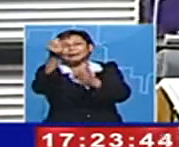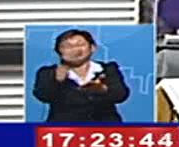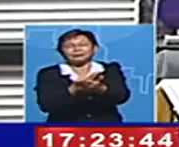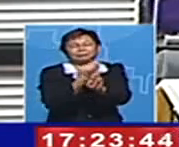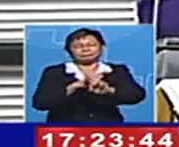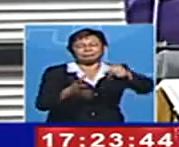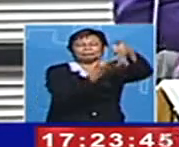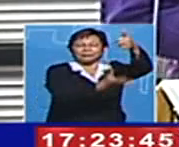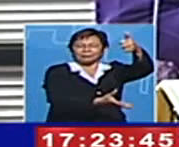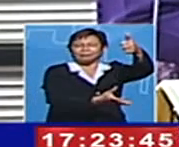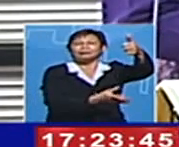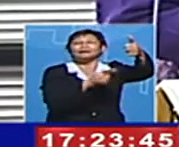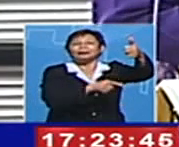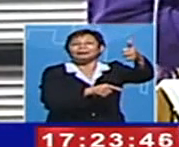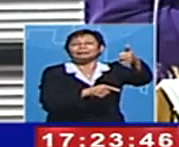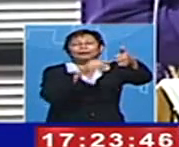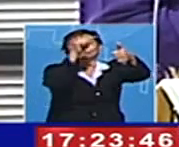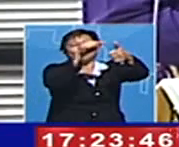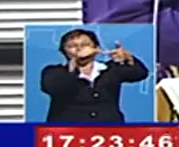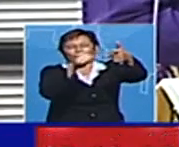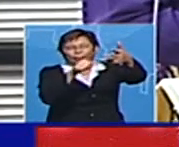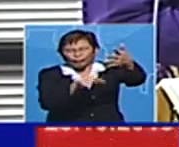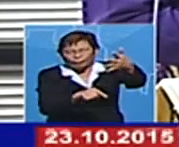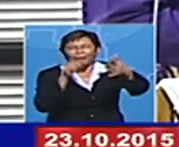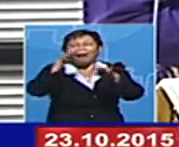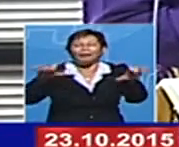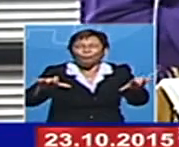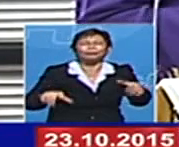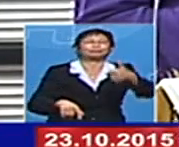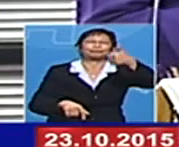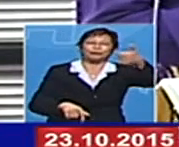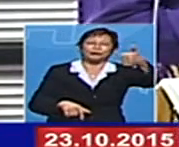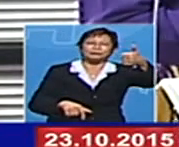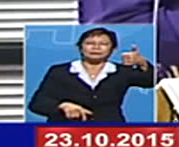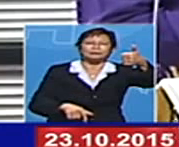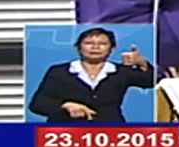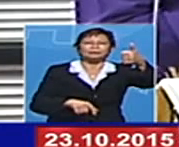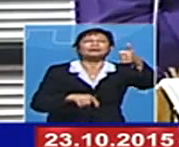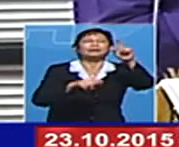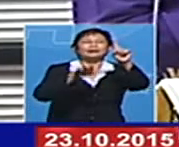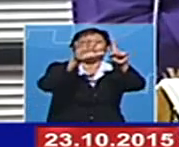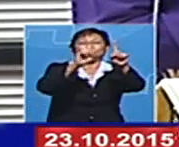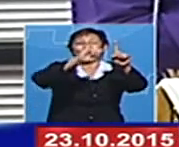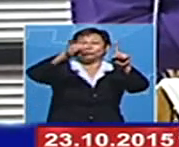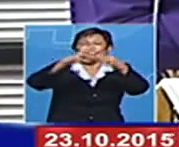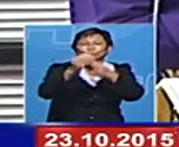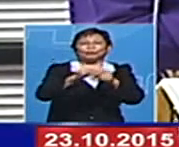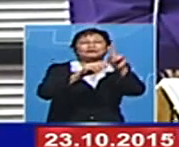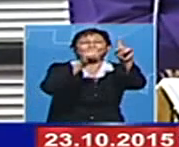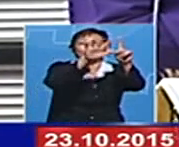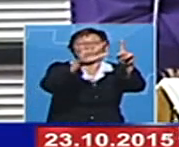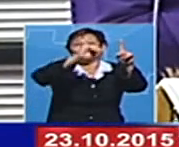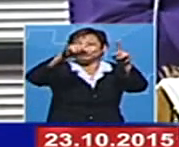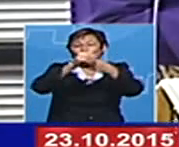disediakan inisiatif-inisiatif berikut akan dilaksanakan pertama rm50 juta R5